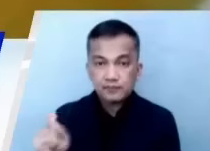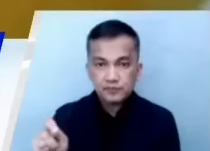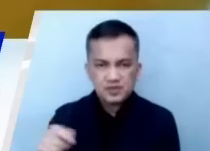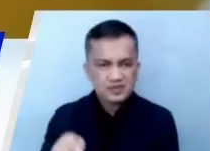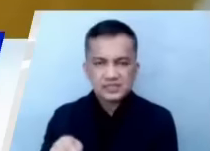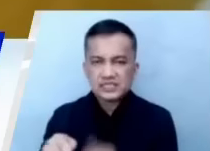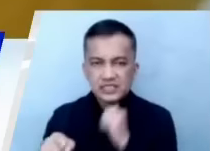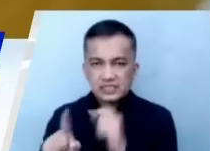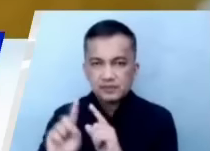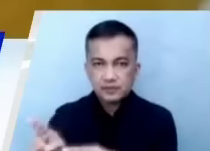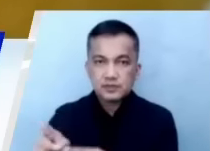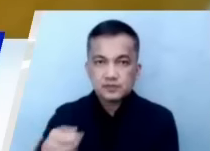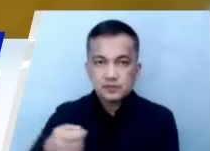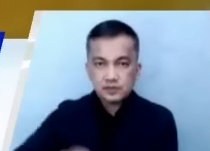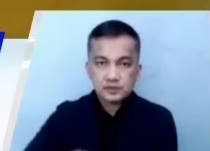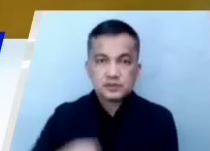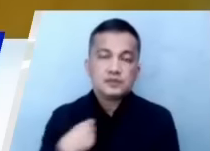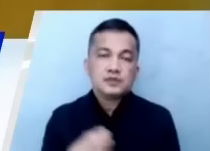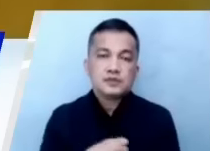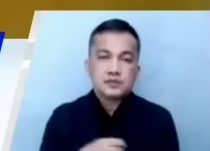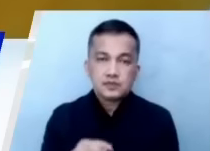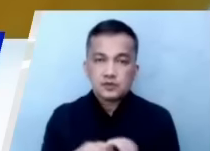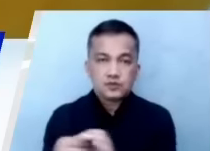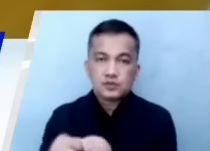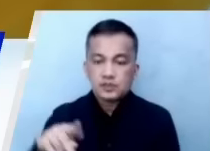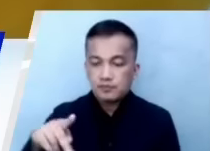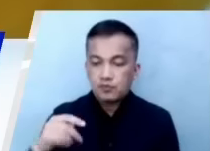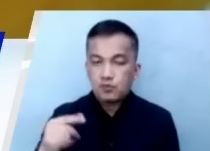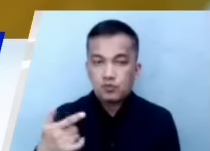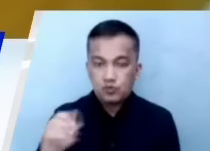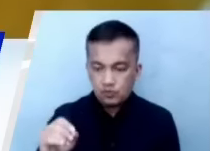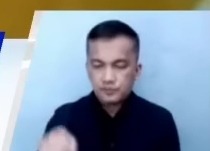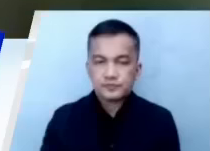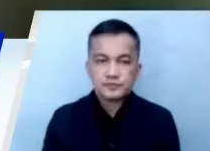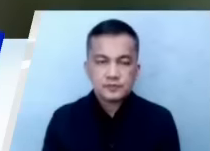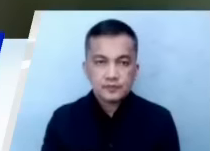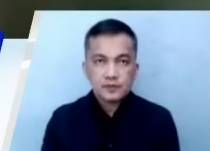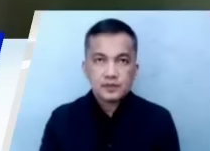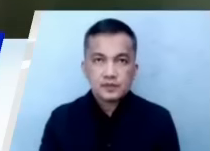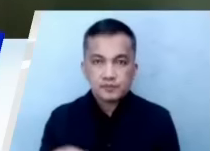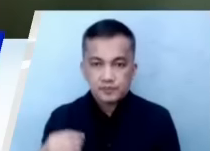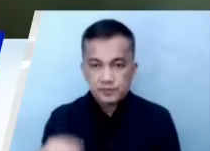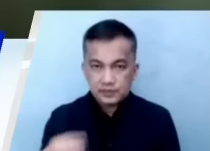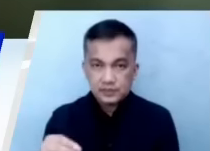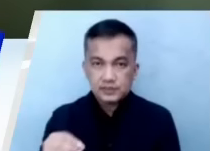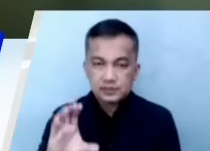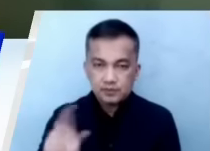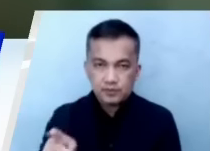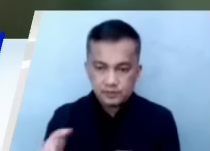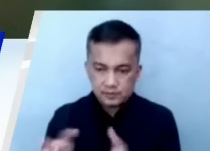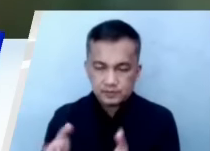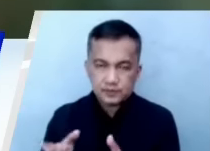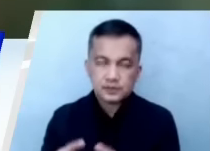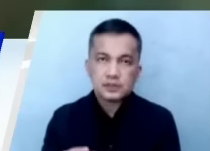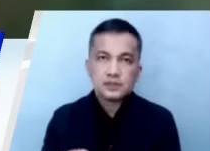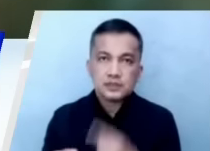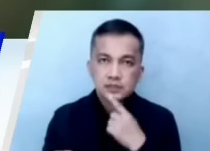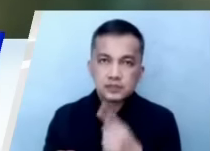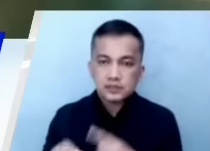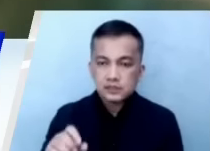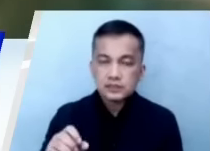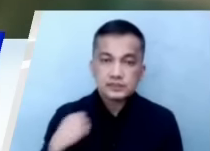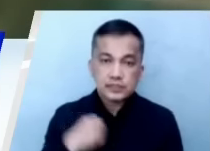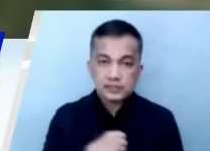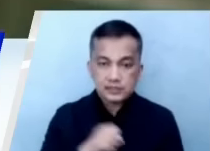sa hearing ng Senado kaugnay ng POGO. Pinagamit din siya ng cellphone na pinapayagan ayon sa Senate Sergeant at Arms